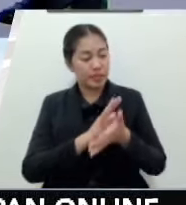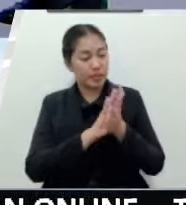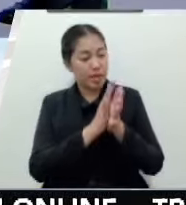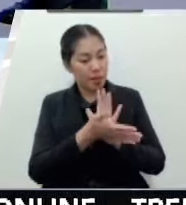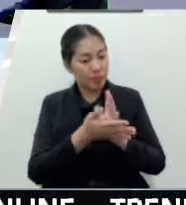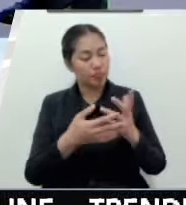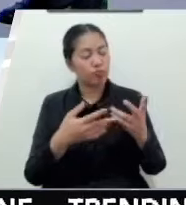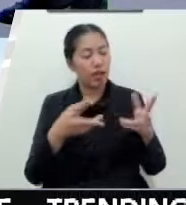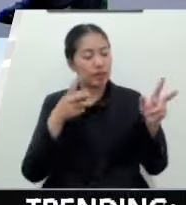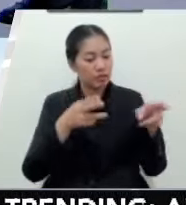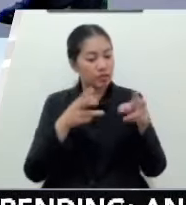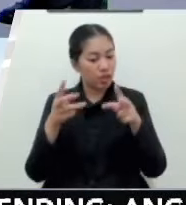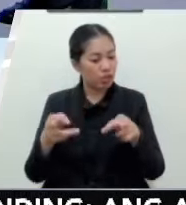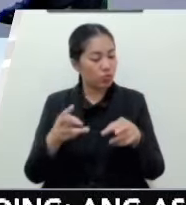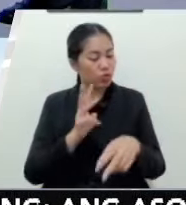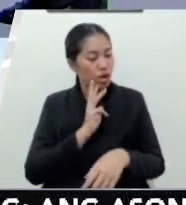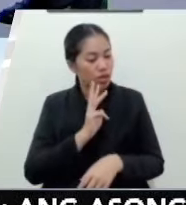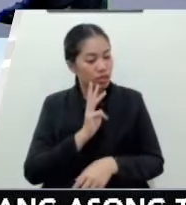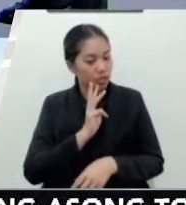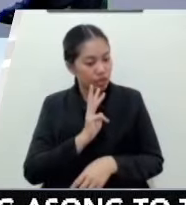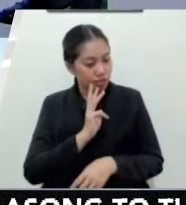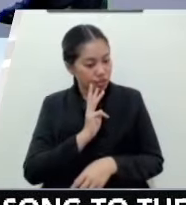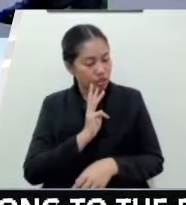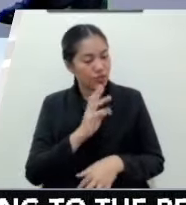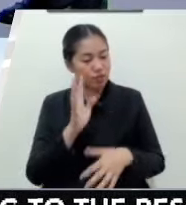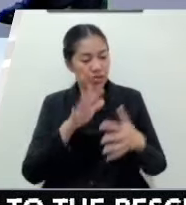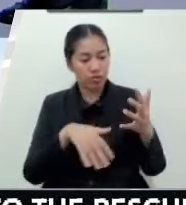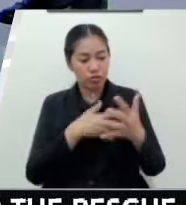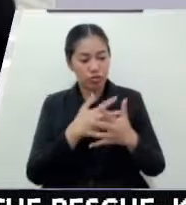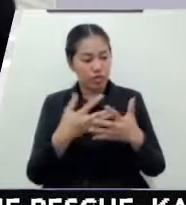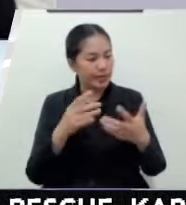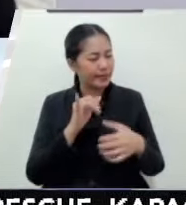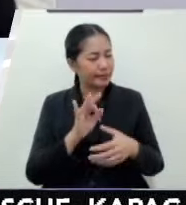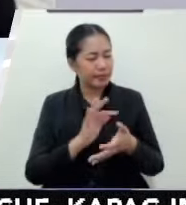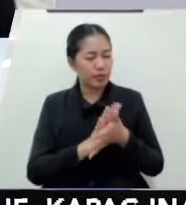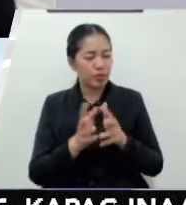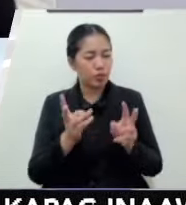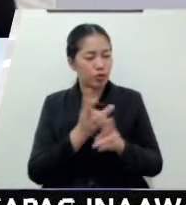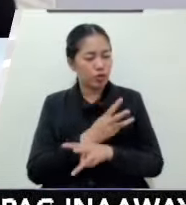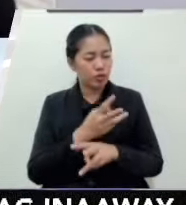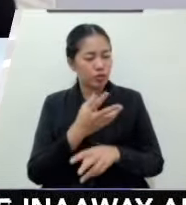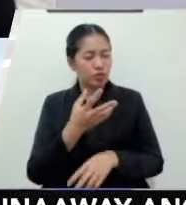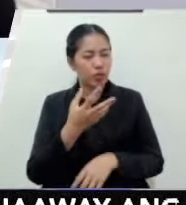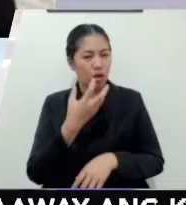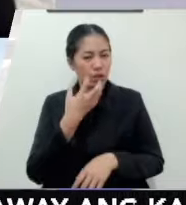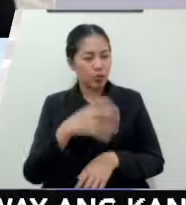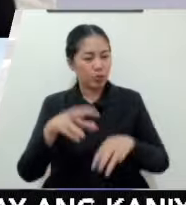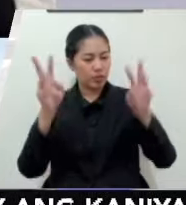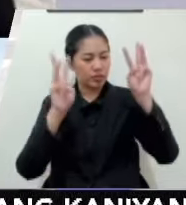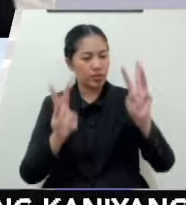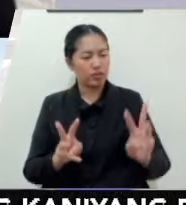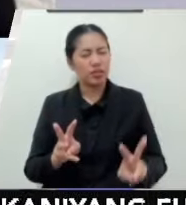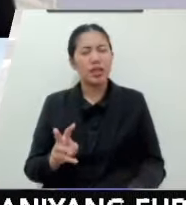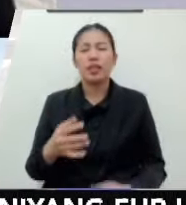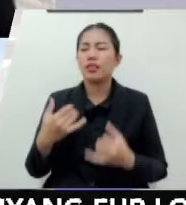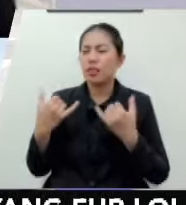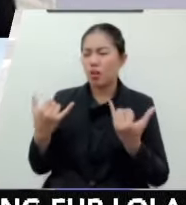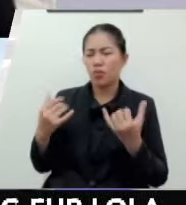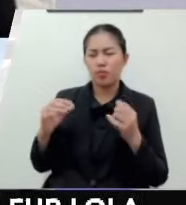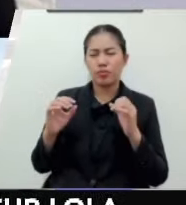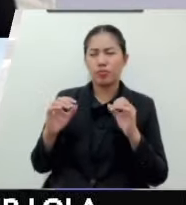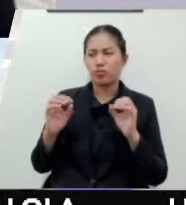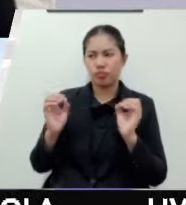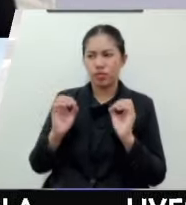mainit na panahon? Sa ngayon, Rafi, no, ay hindi naman po natin nakikita na magkakaroon po ng rationing po, no, sa ating mga